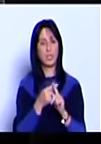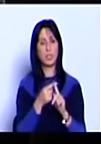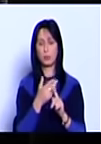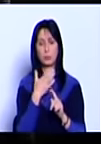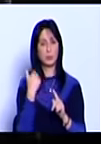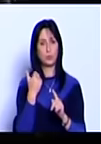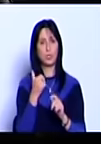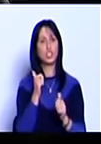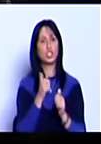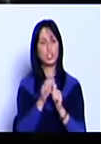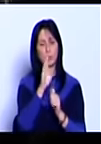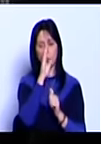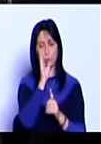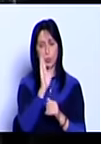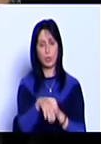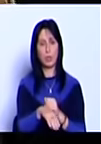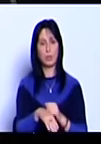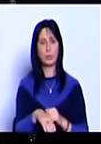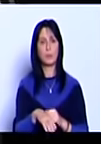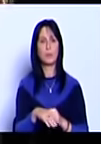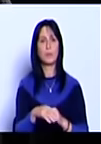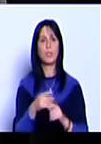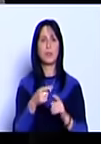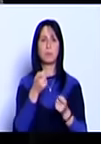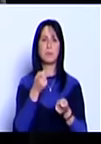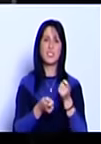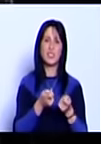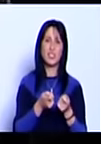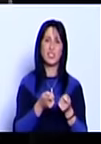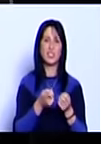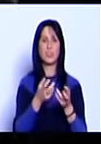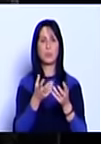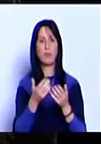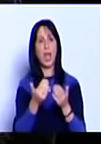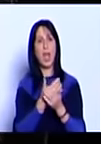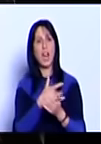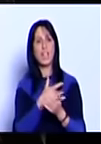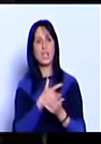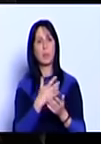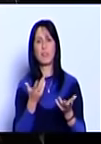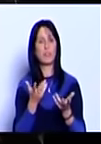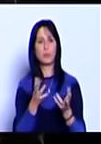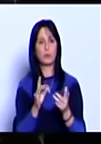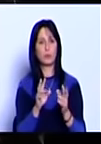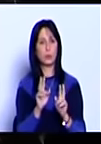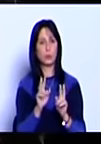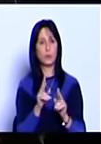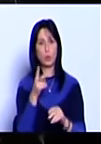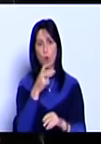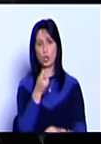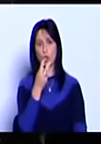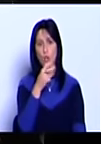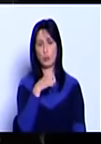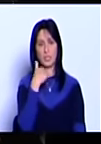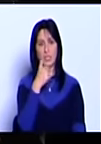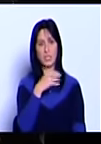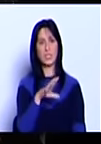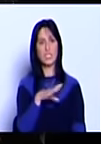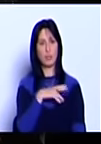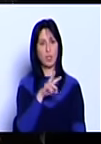ხშირად არის წრულიც კი. კვიდრი უმცირესობები იქნებიან ეს თუ ახალი ტიპის მიგრანტები. 2012 წელსაც